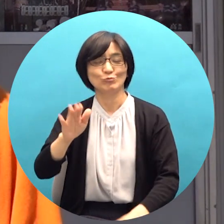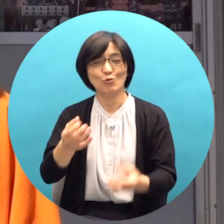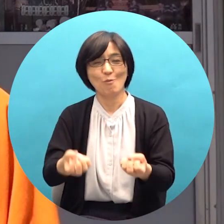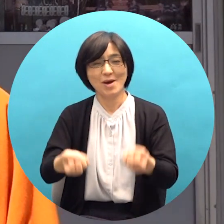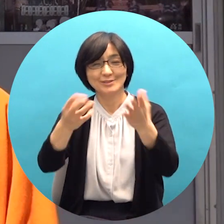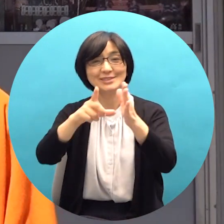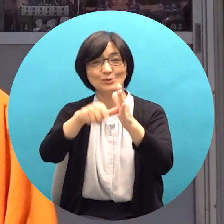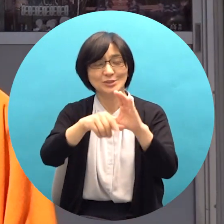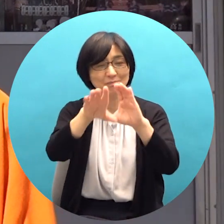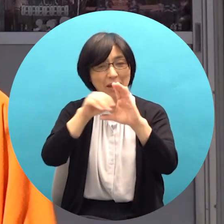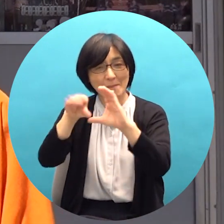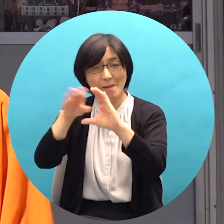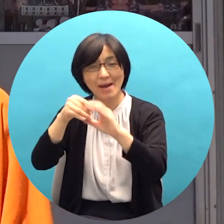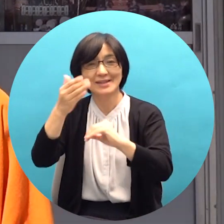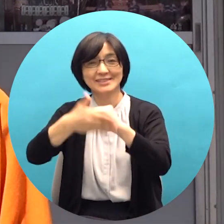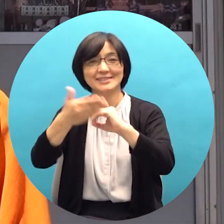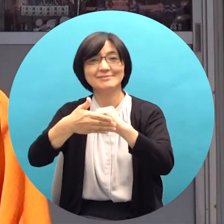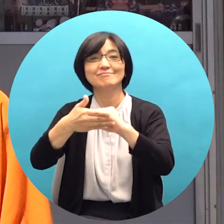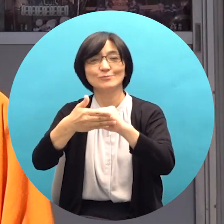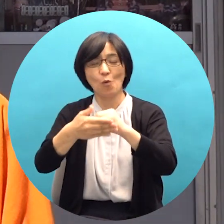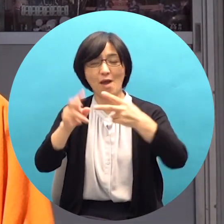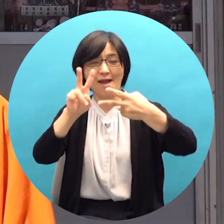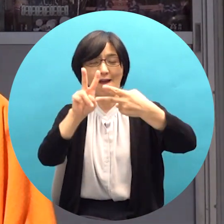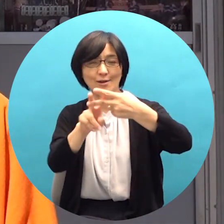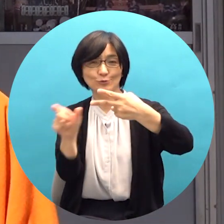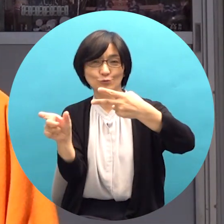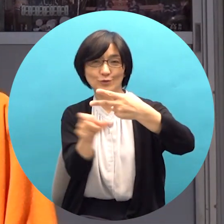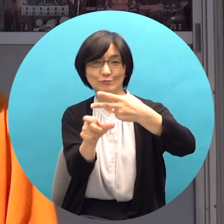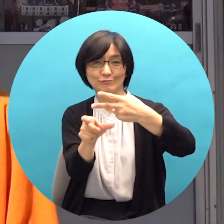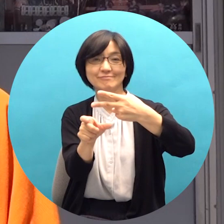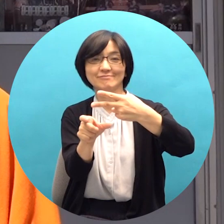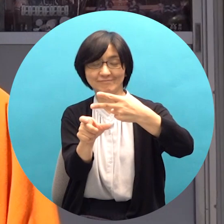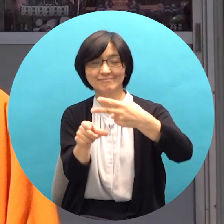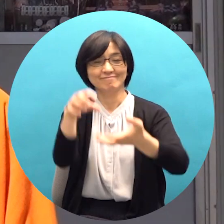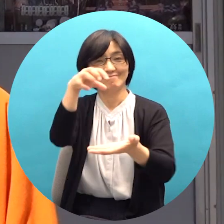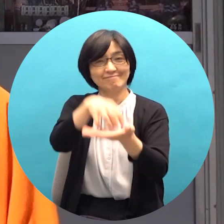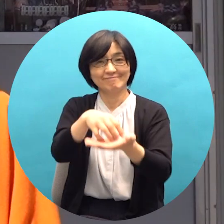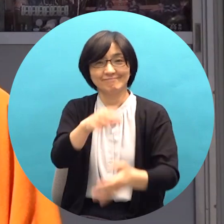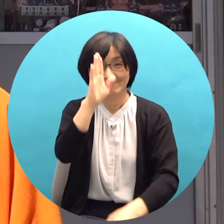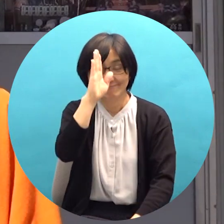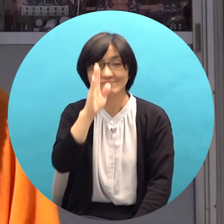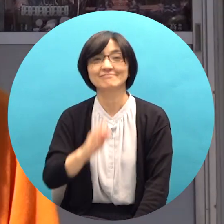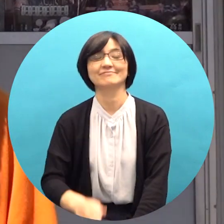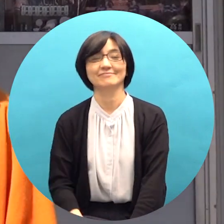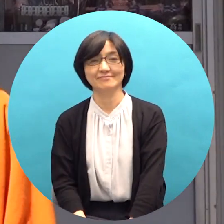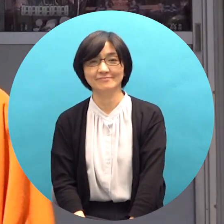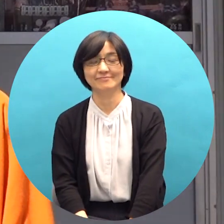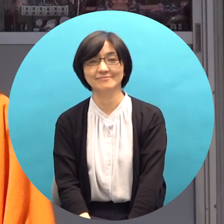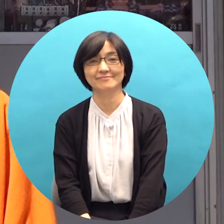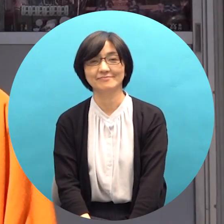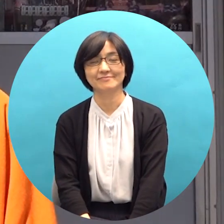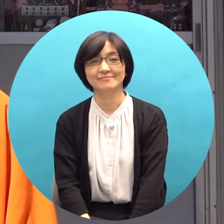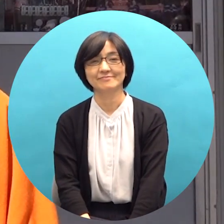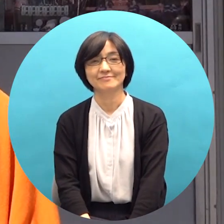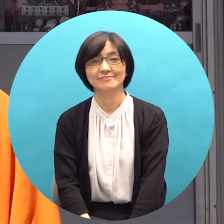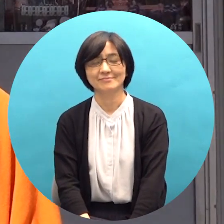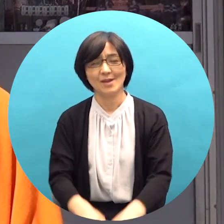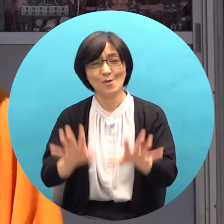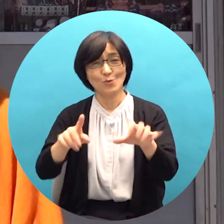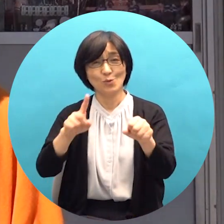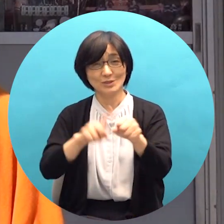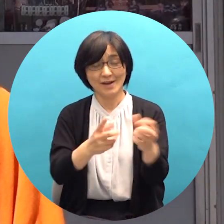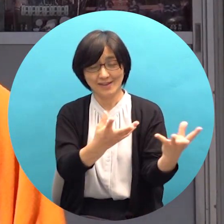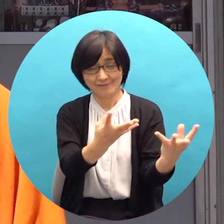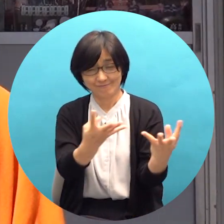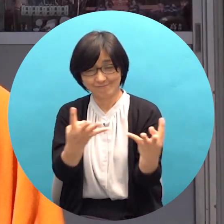られた思い思いの写真をぜひハッシュタグをつけてですね、アップしていただければと思います。また今年はたくさん